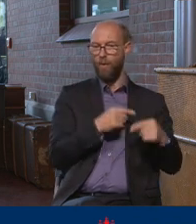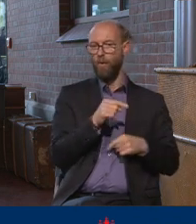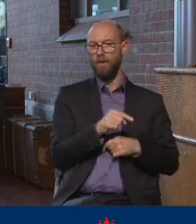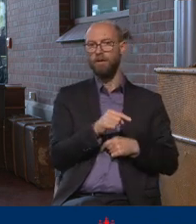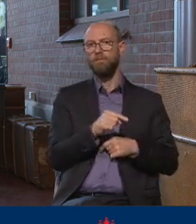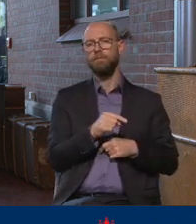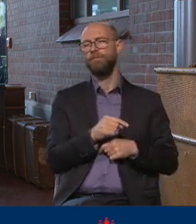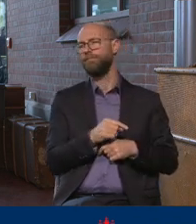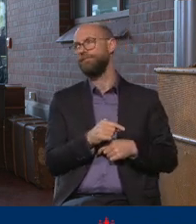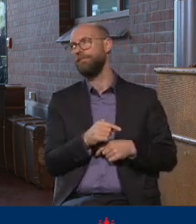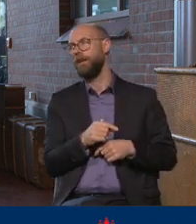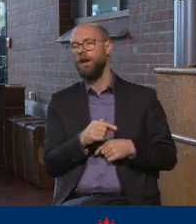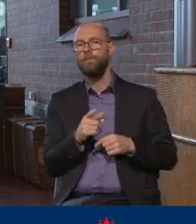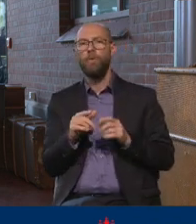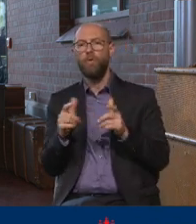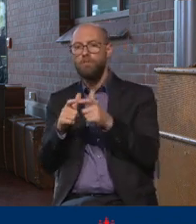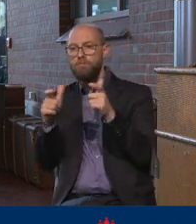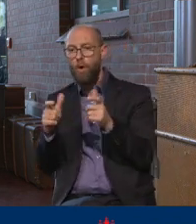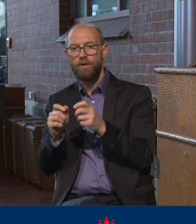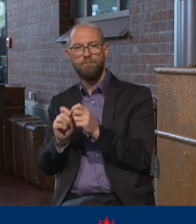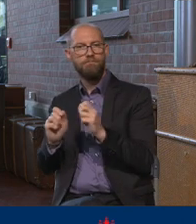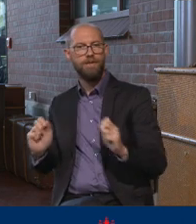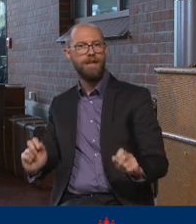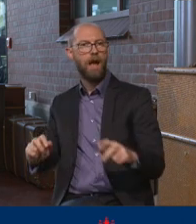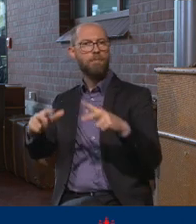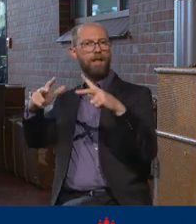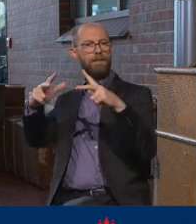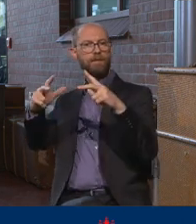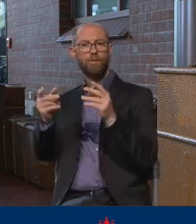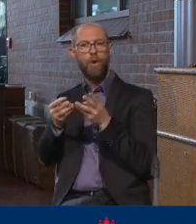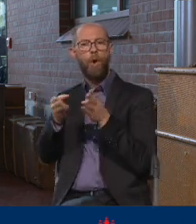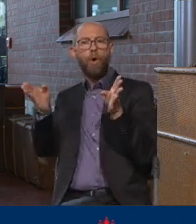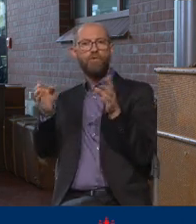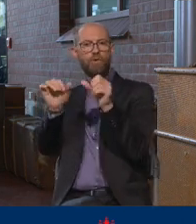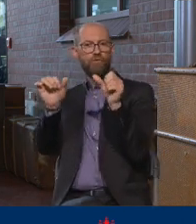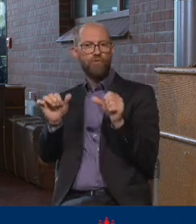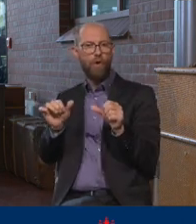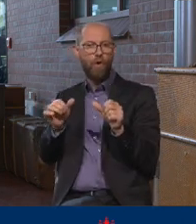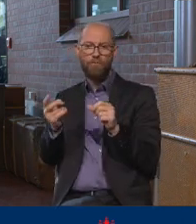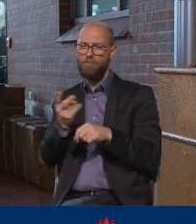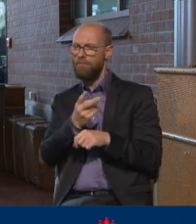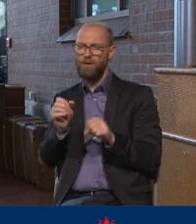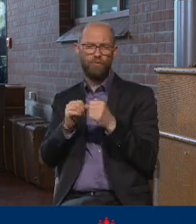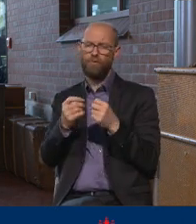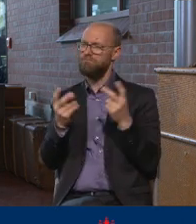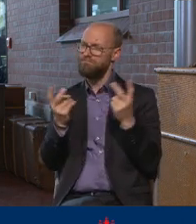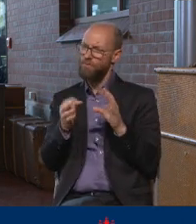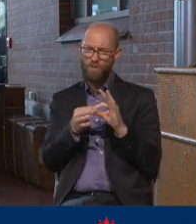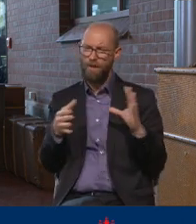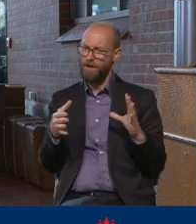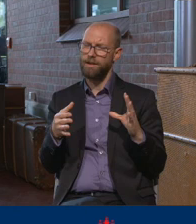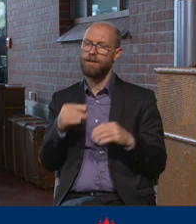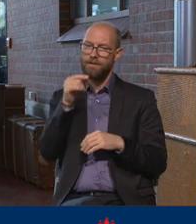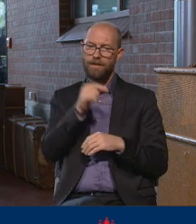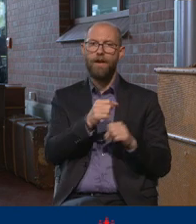macht man diesen großen block diesen diamant oder das öfter dieser etwas offenere variante in beiden fällen ist es ja was die frau im fernen